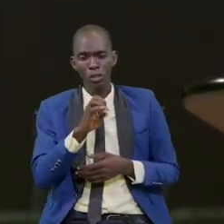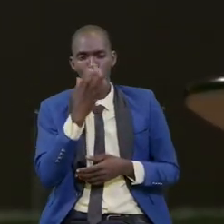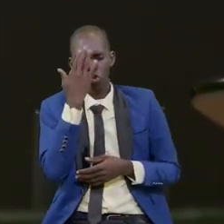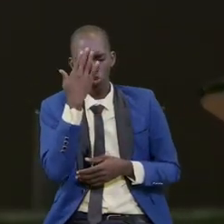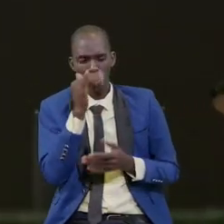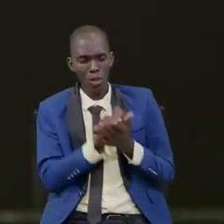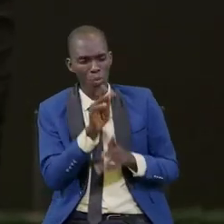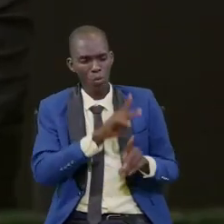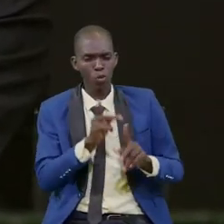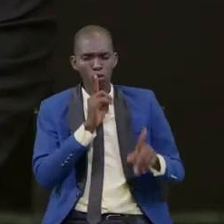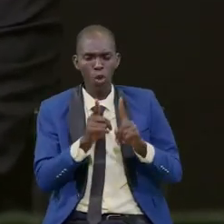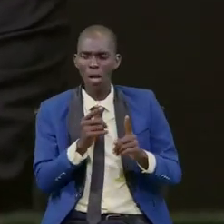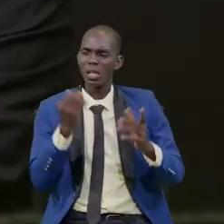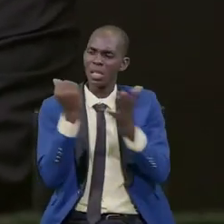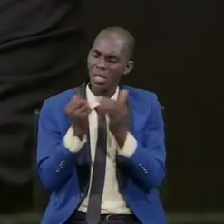savait